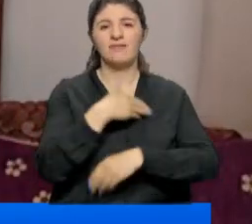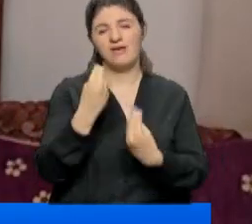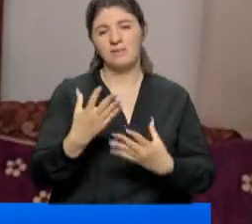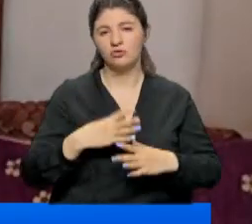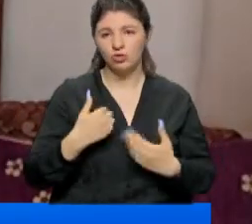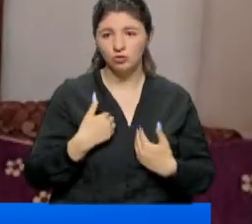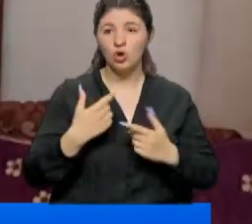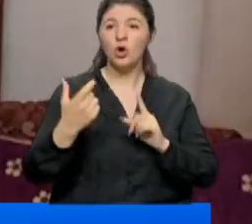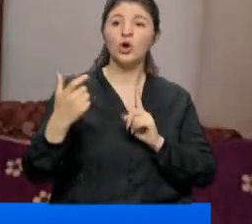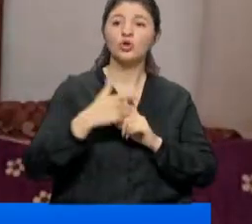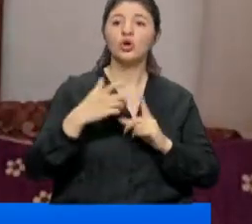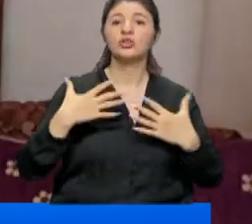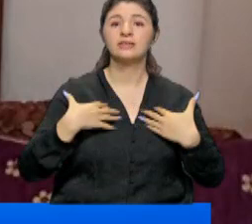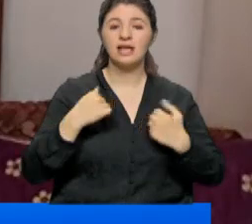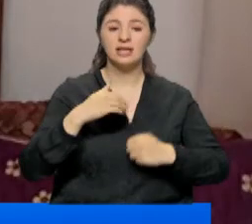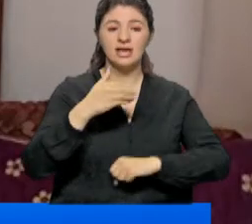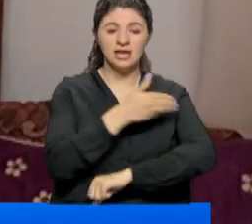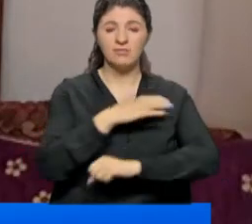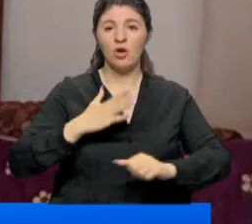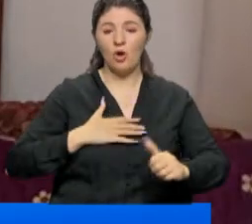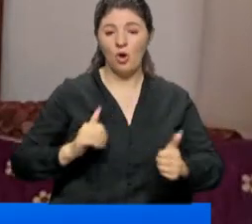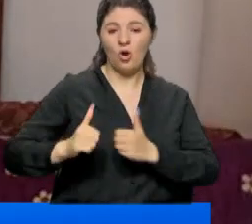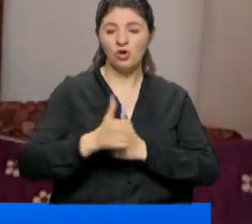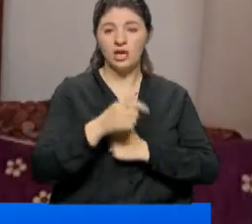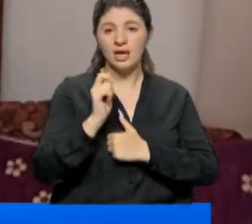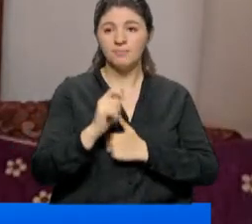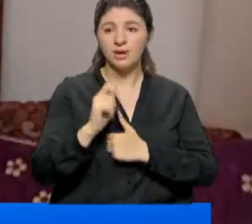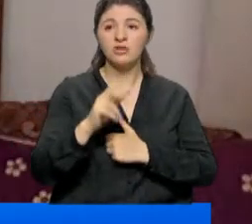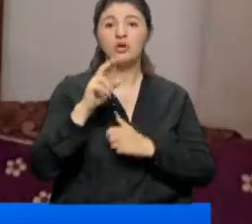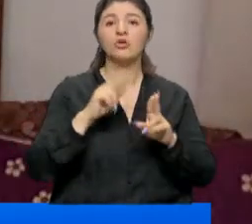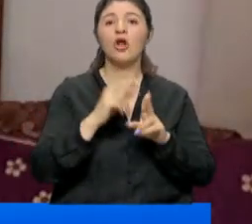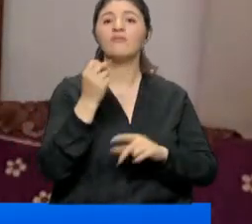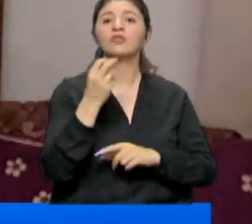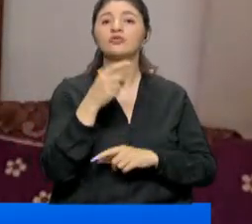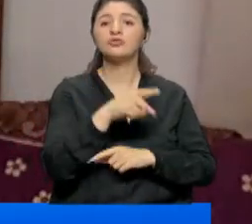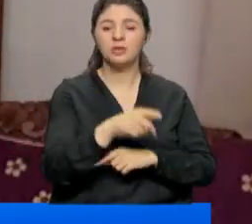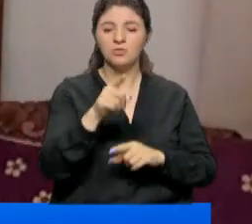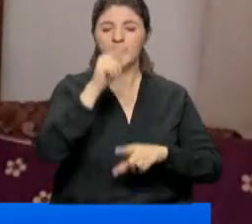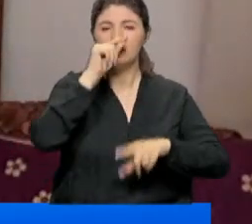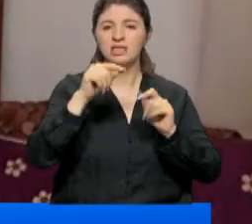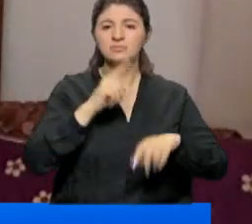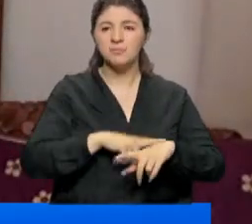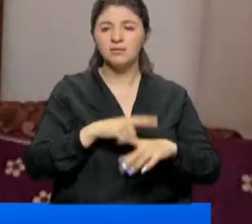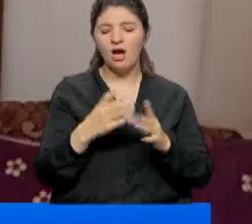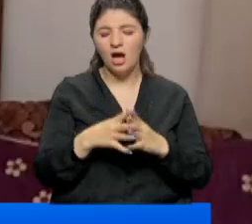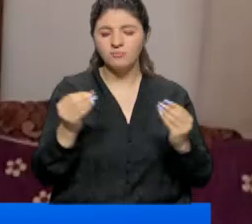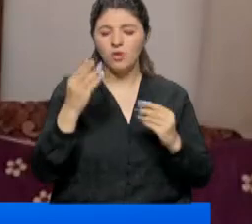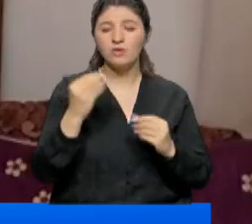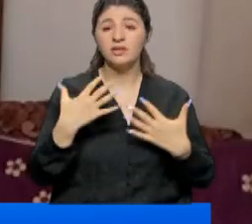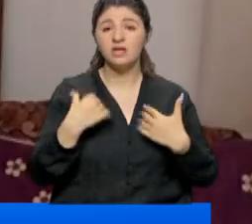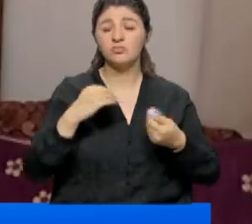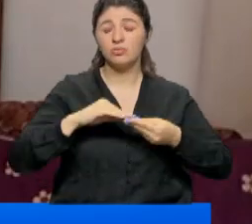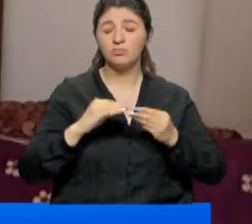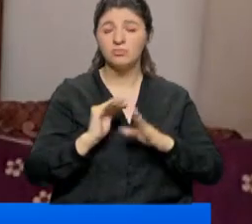istiyoruz koruyucu sağlık hizmetlerini önceleyen bir 19'da bu tane de midemi bitirdiğimiz ve bu